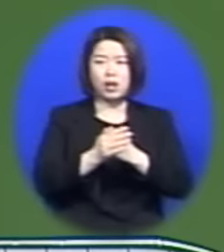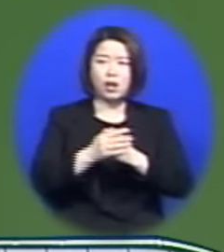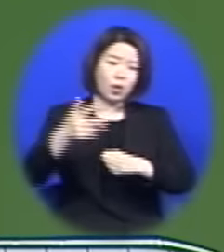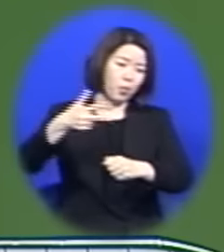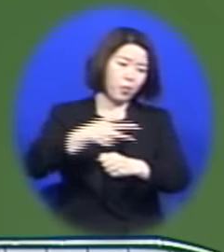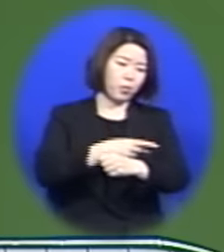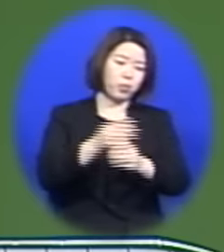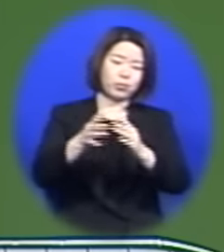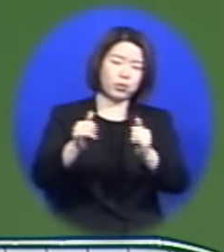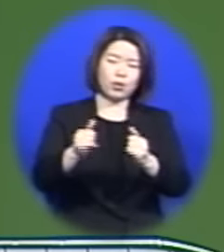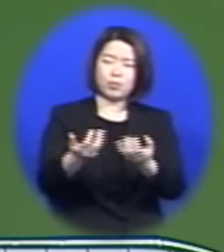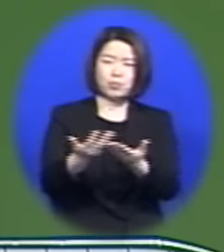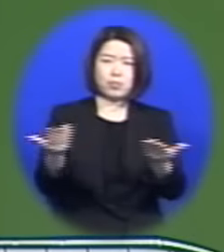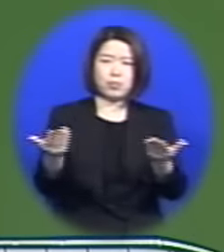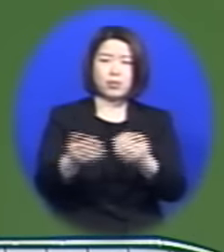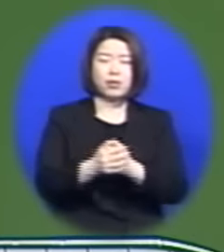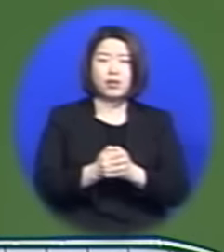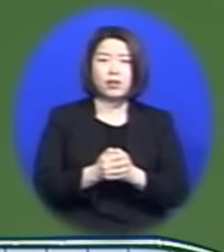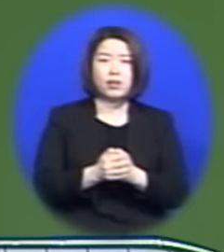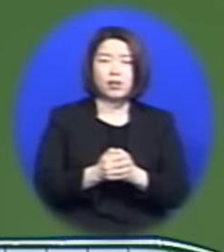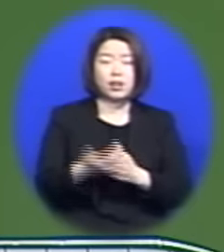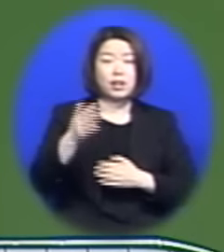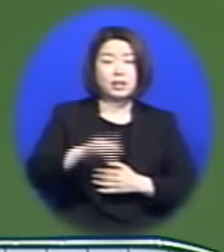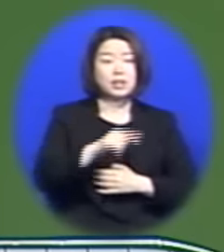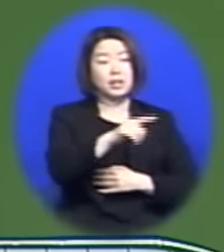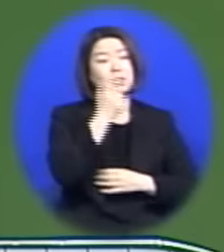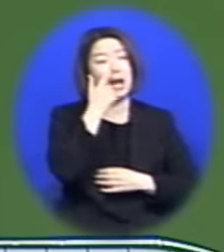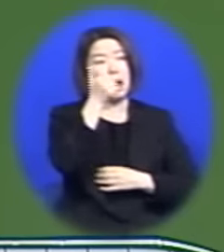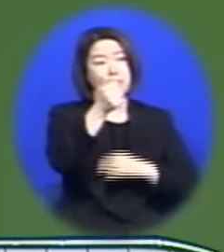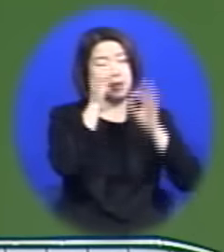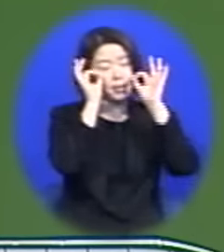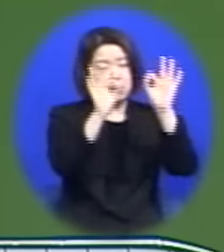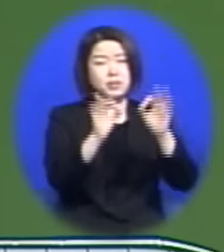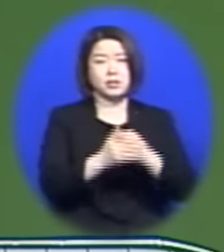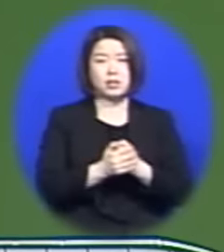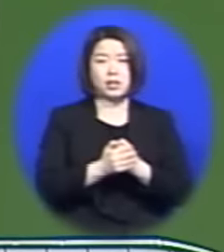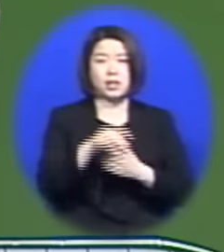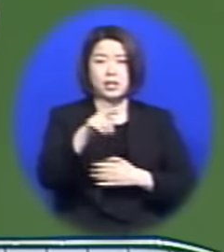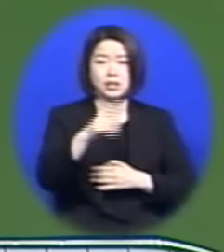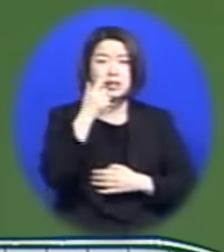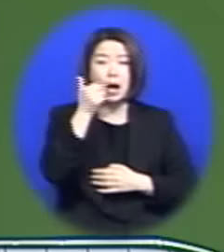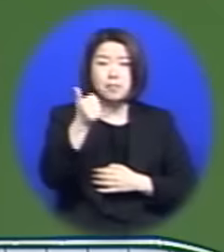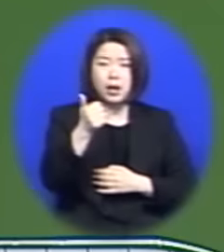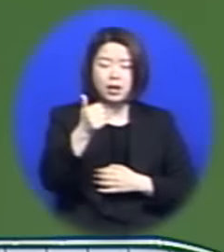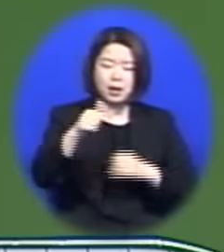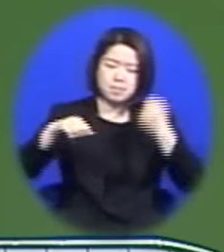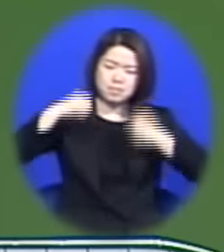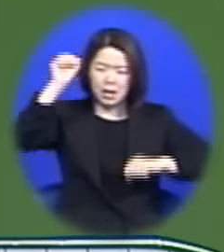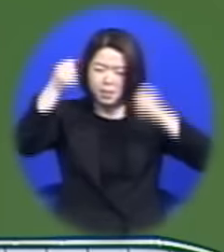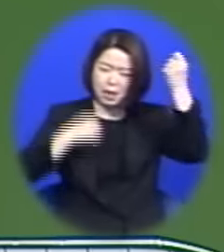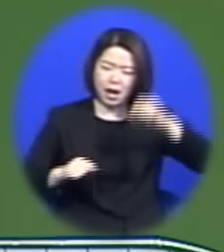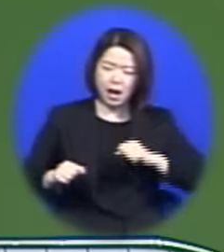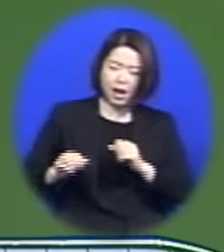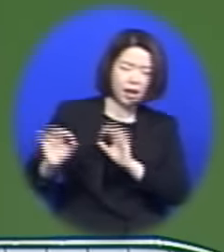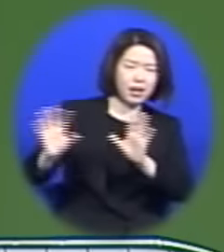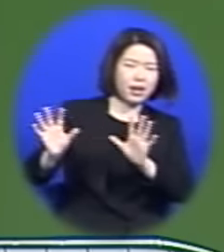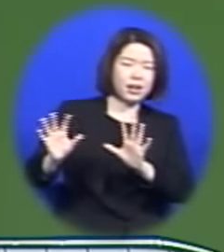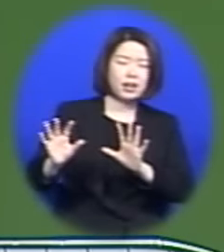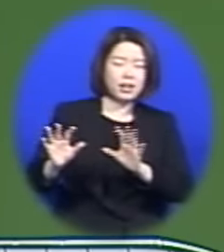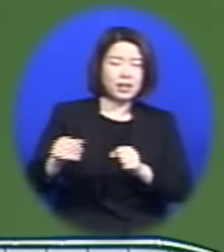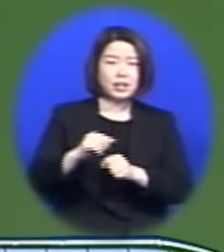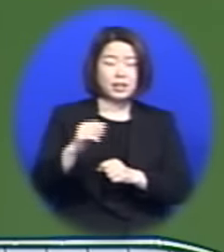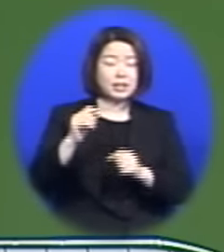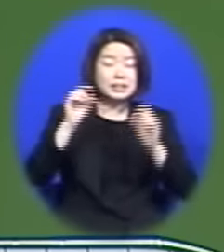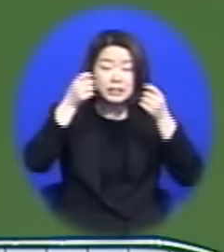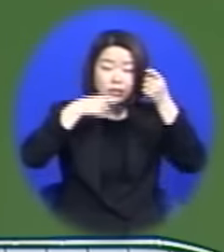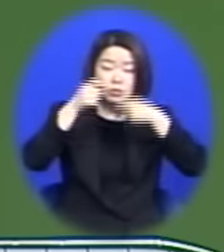하는 겁니다 근데 그 아빠를 봤어요 그 아빠가 그렇게 발버둥을 치고 무서워하고 자지러지는